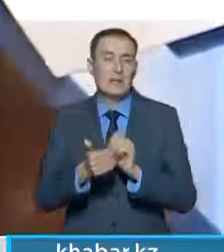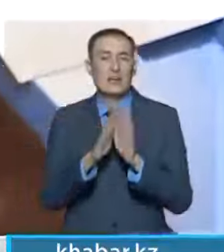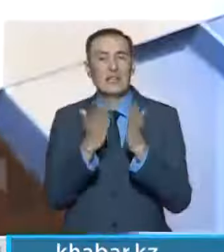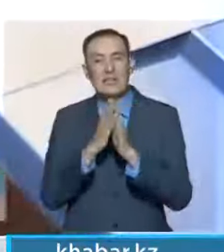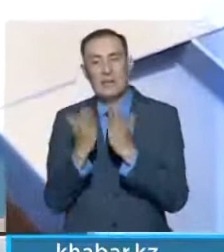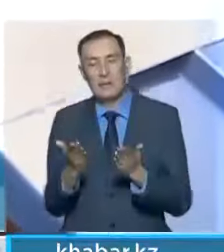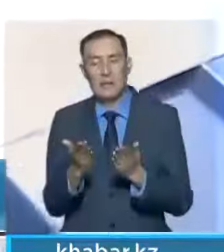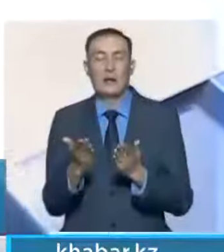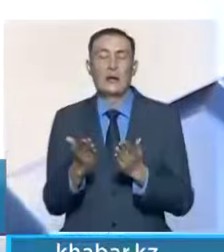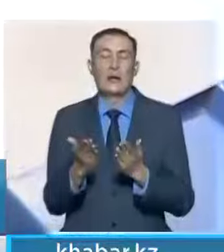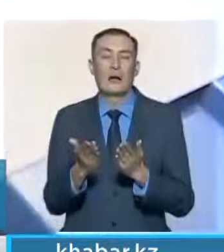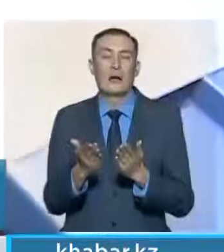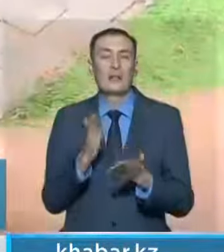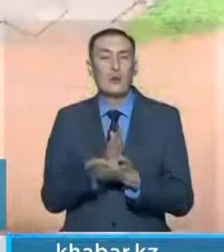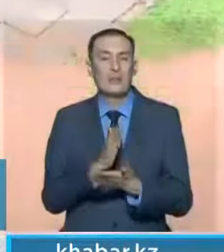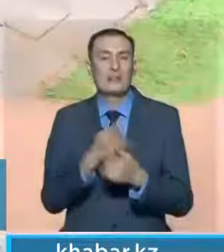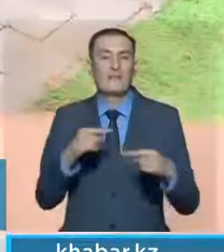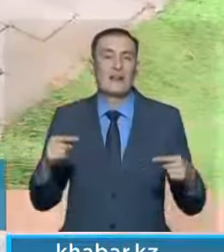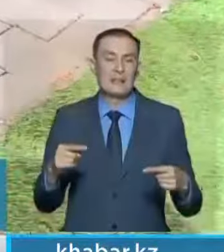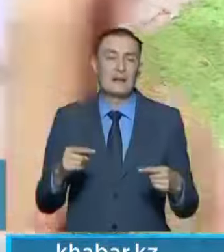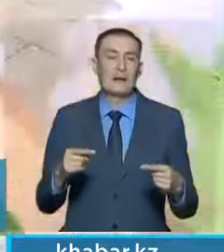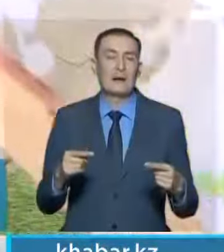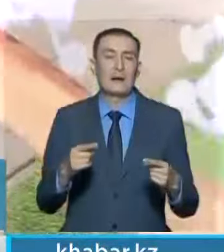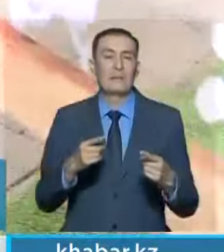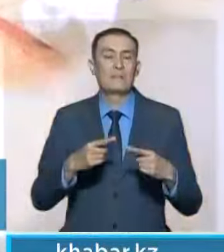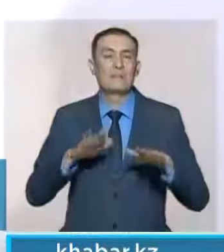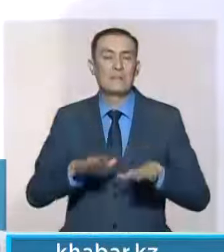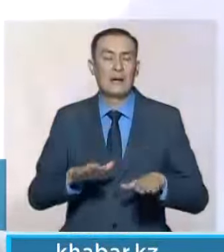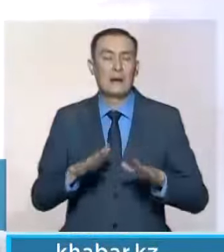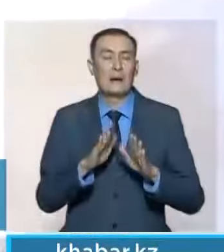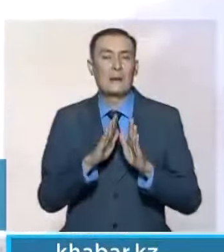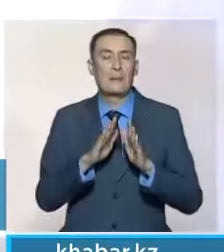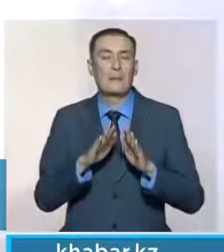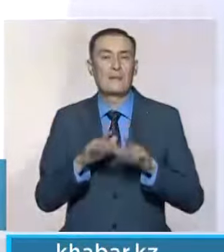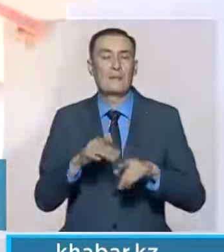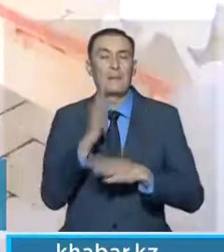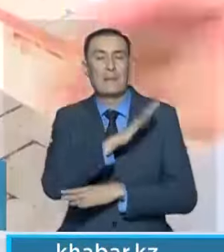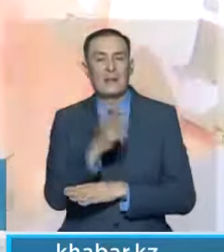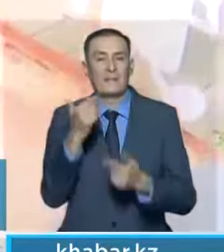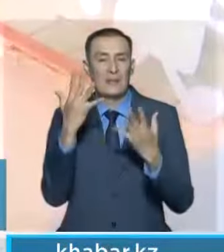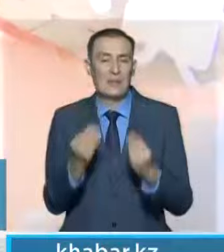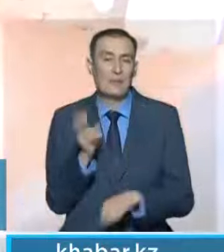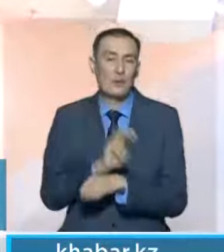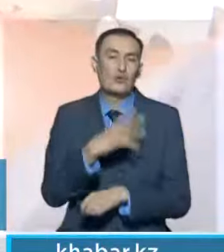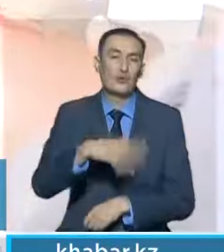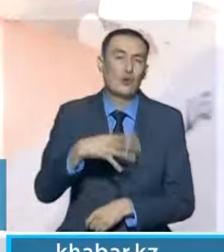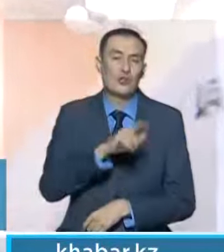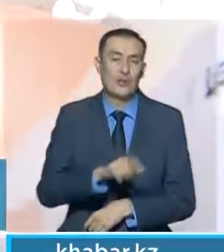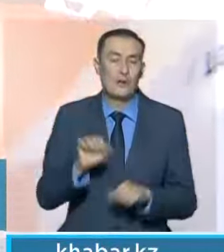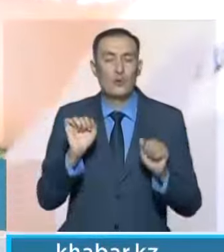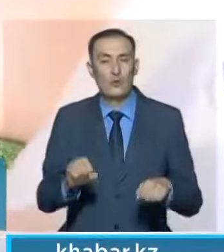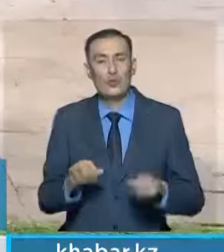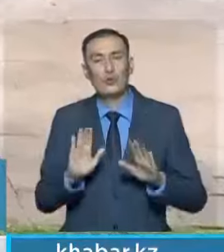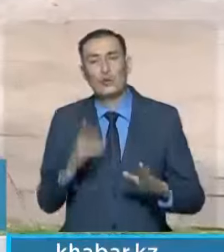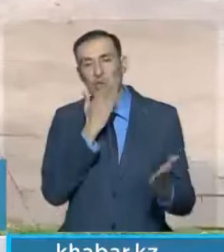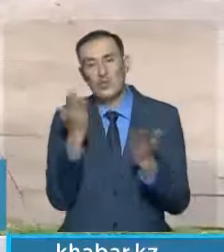литературными произведениями. Они расположены в разных точках парка. Там же работает библиотека в юрте. В день сюда приходят до 40 посетителей. Здесь можно не